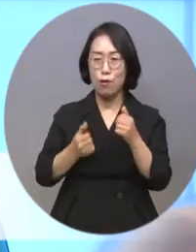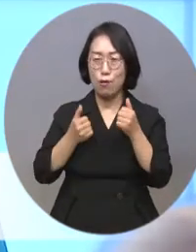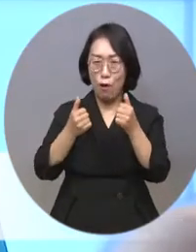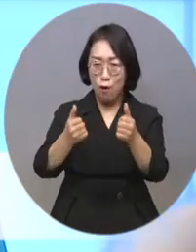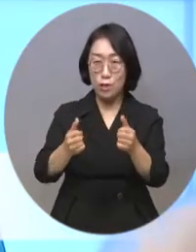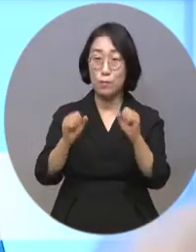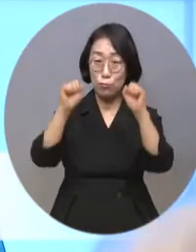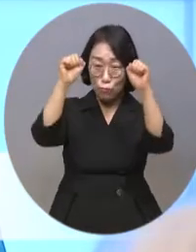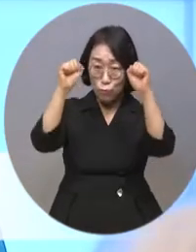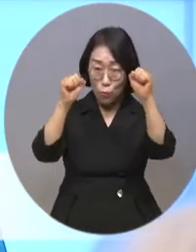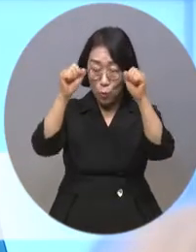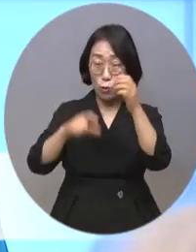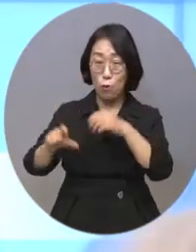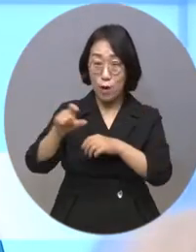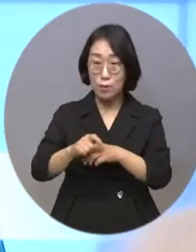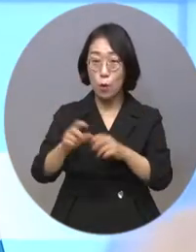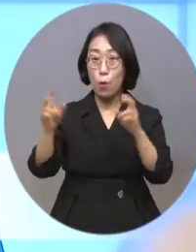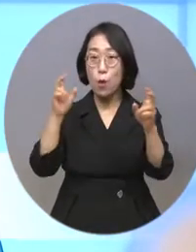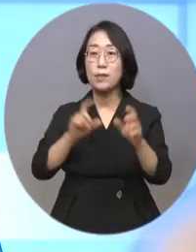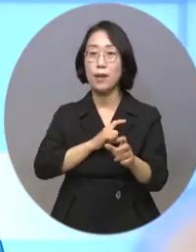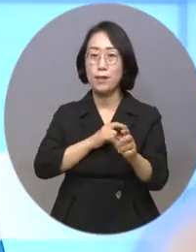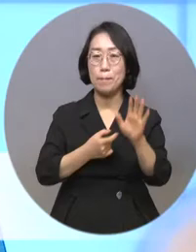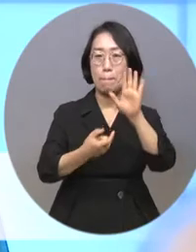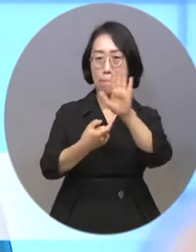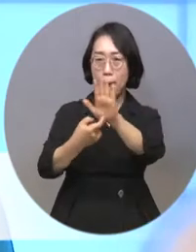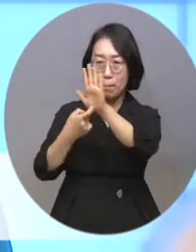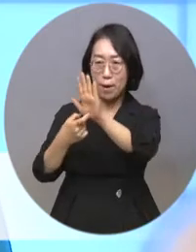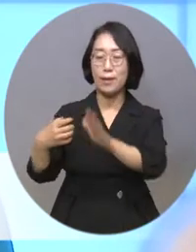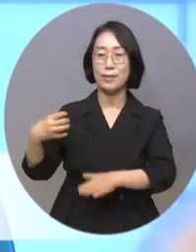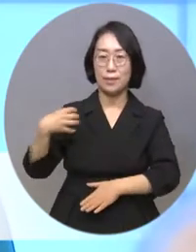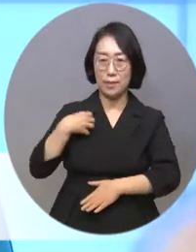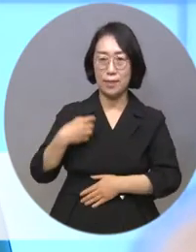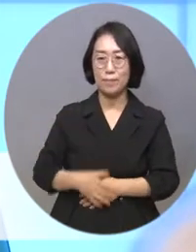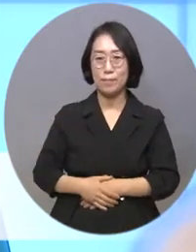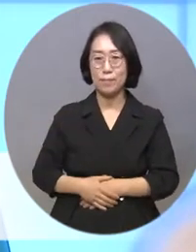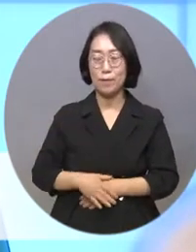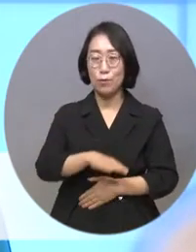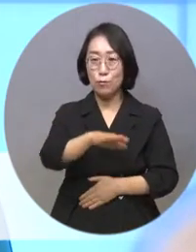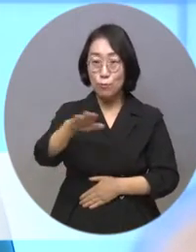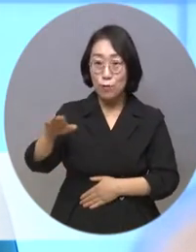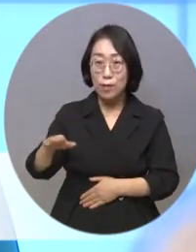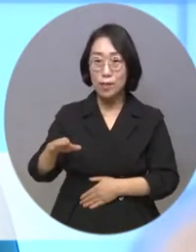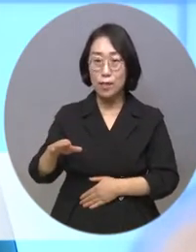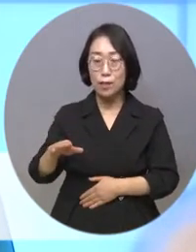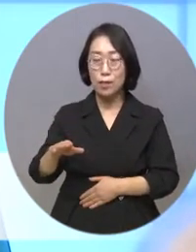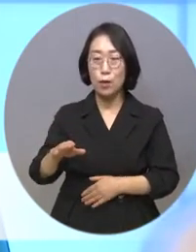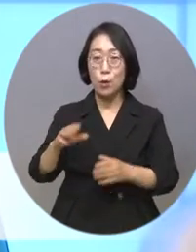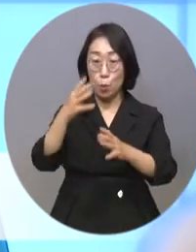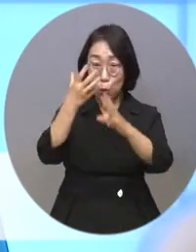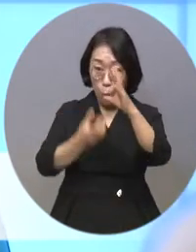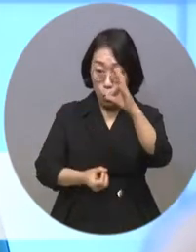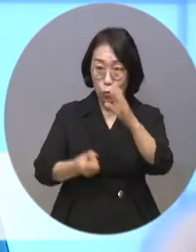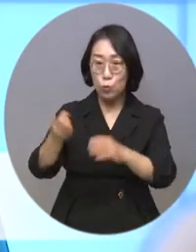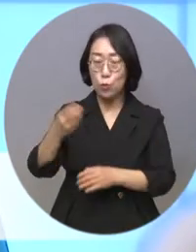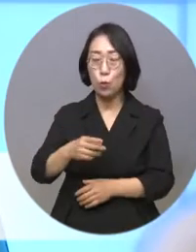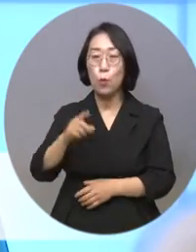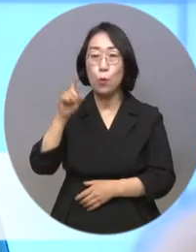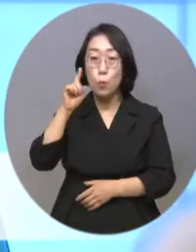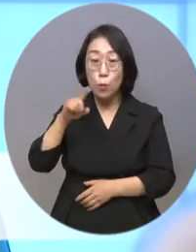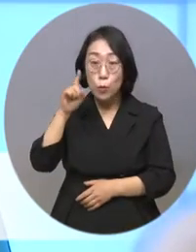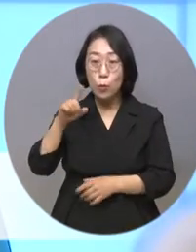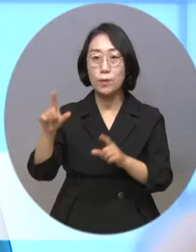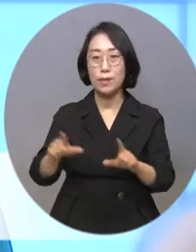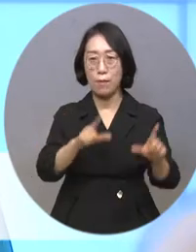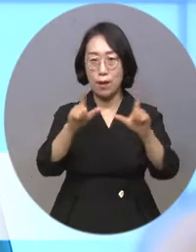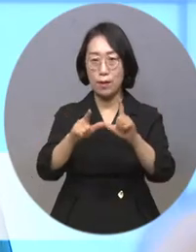코웨이 기업의 가치를 드높이는 일이라고 생각합니다. 그래서 운동하는 순간뿐만 아니라 평소에도 행동